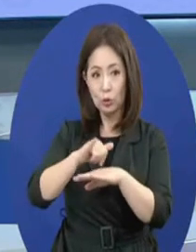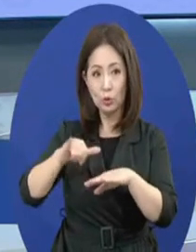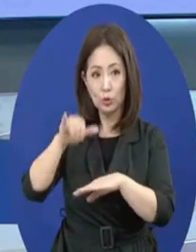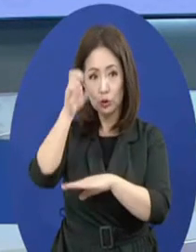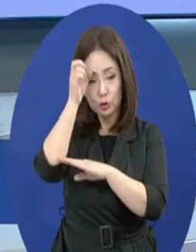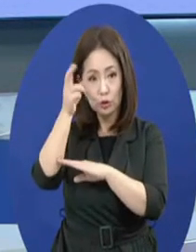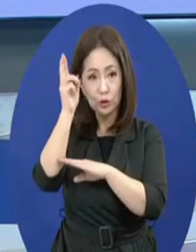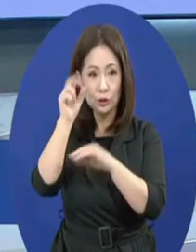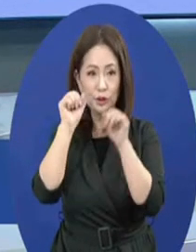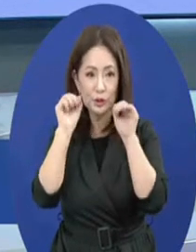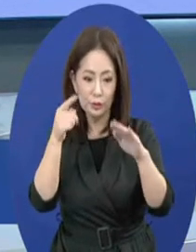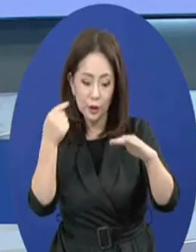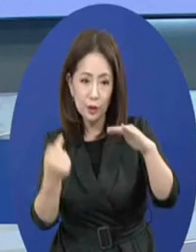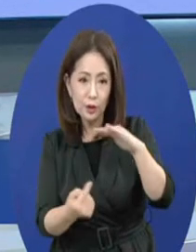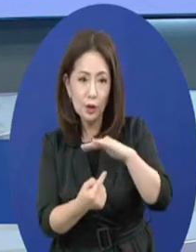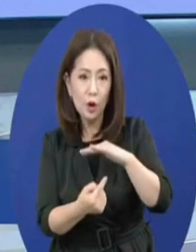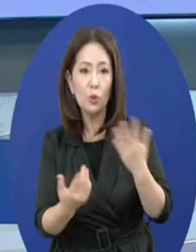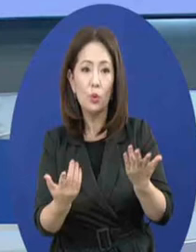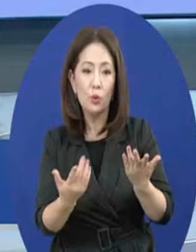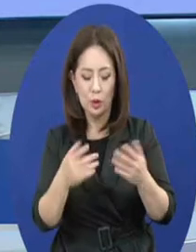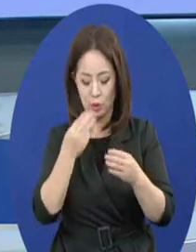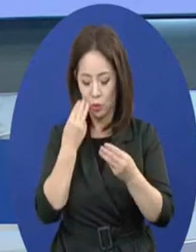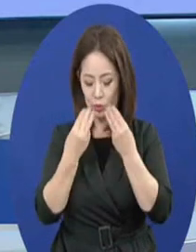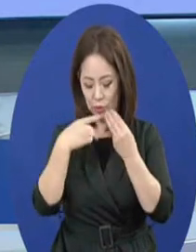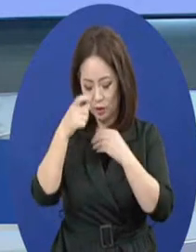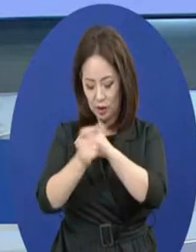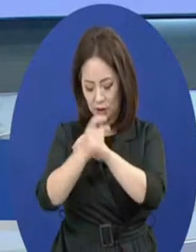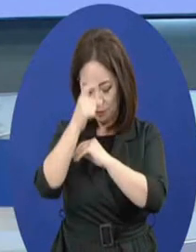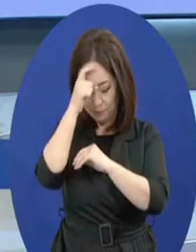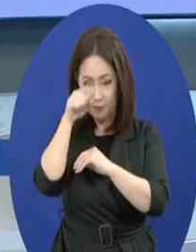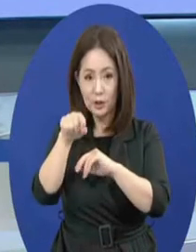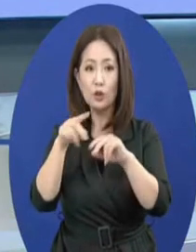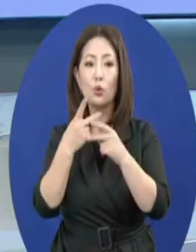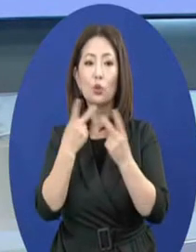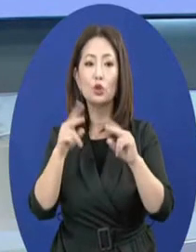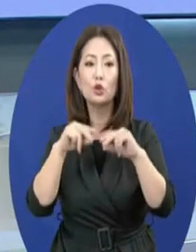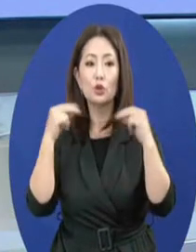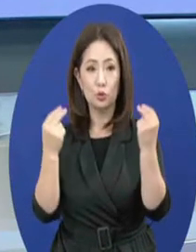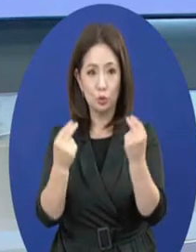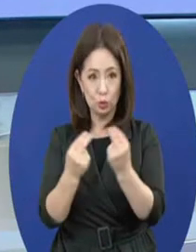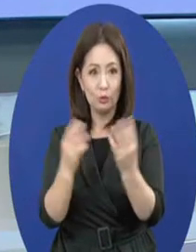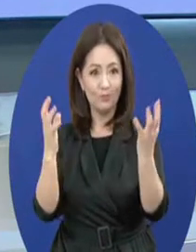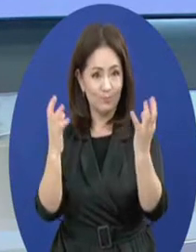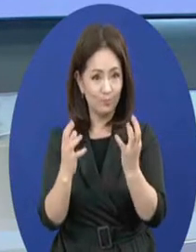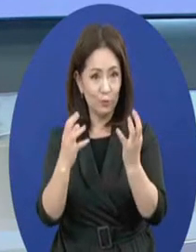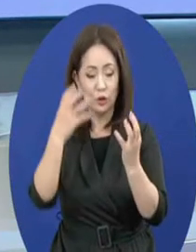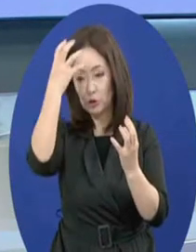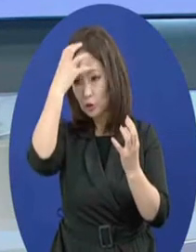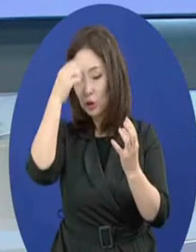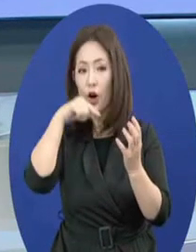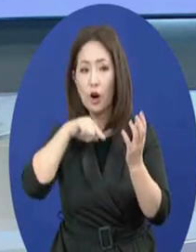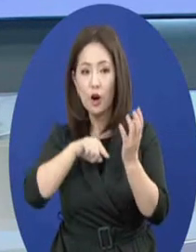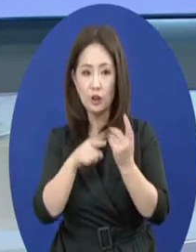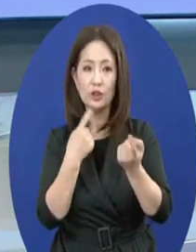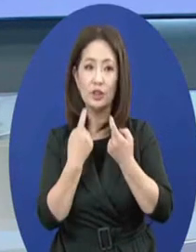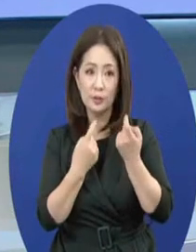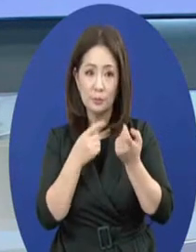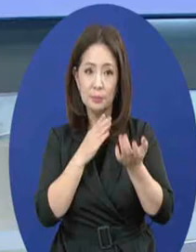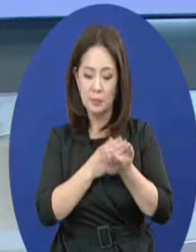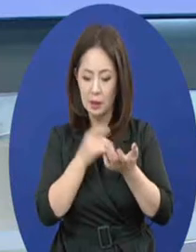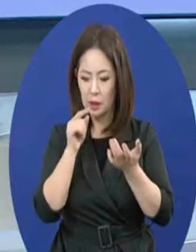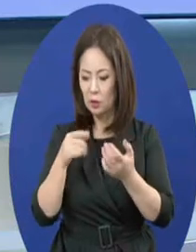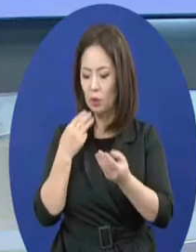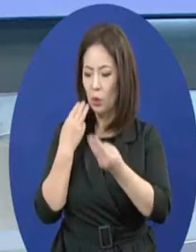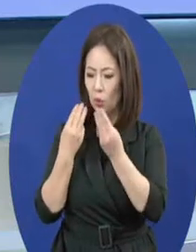Улсын ерөнхийлөгч Ивэлдор Шүүх эрх мэдэл хууль сахиулах байгууллага алба хаагчдын үндэсний чуулган төрийн ордонд боллоо. Чуулганы гол зорилго хууль шүүхэд итгэх